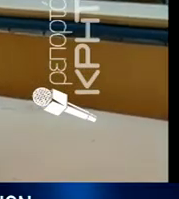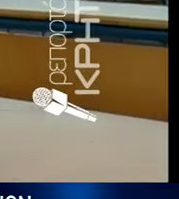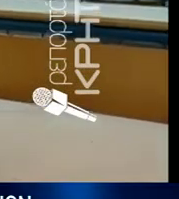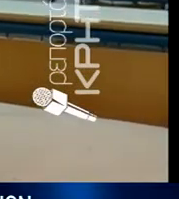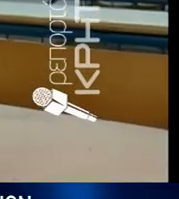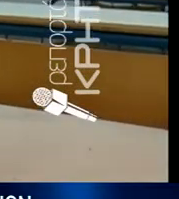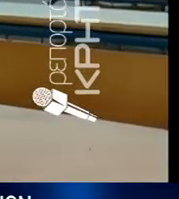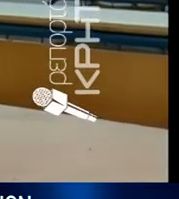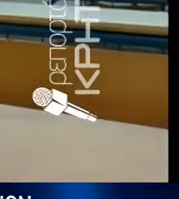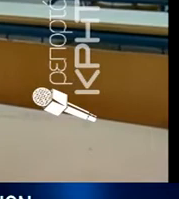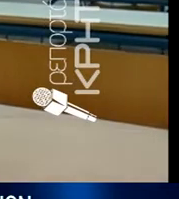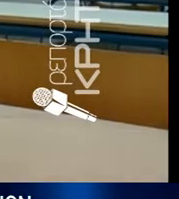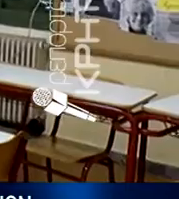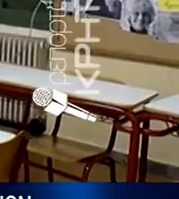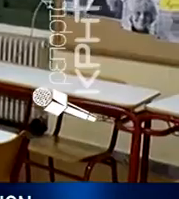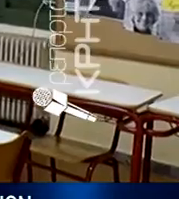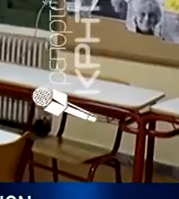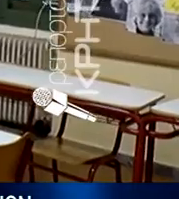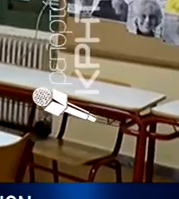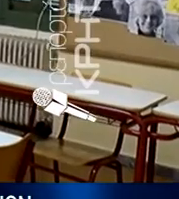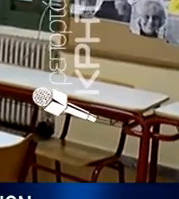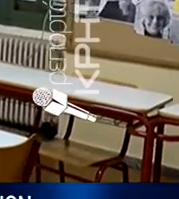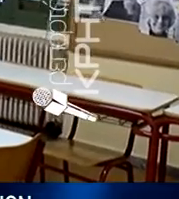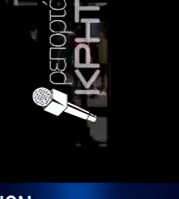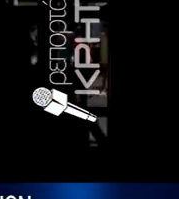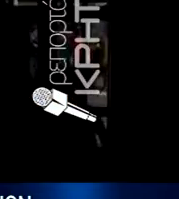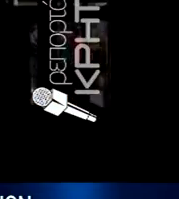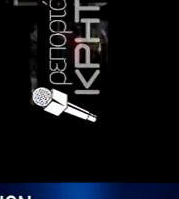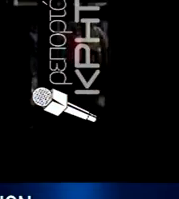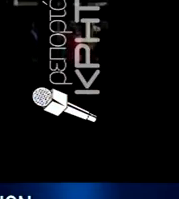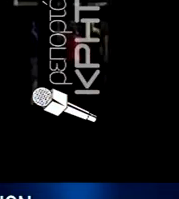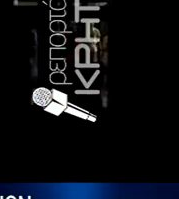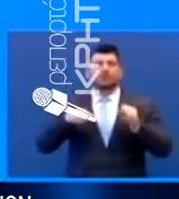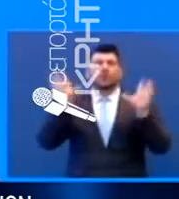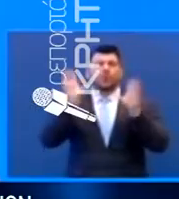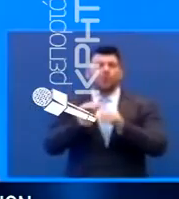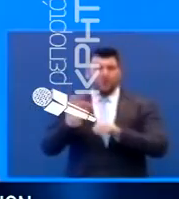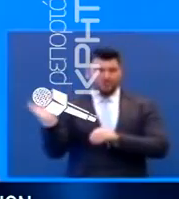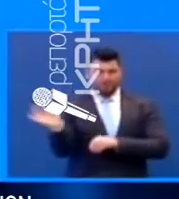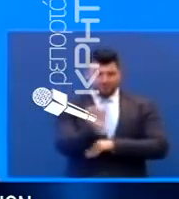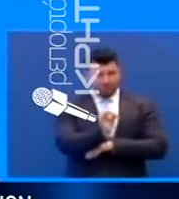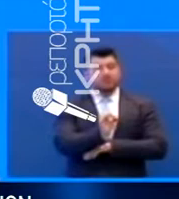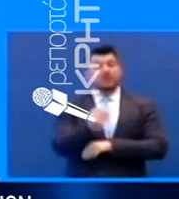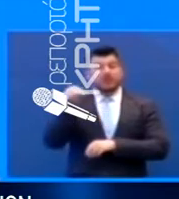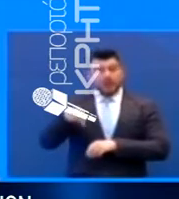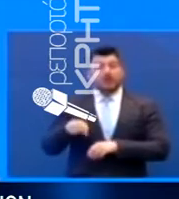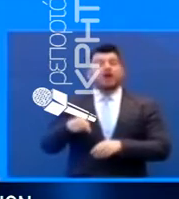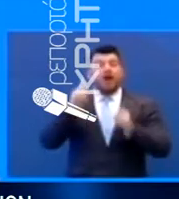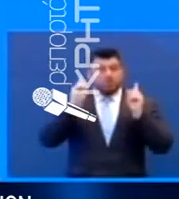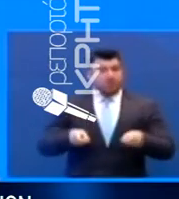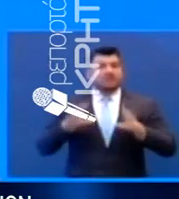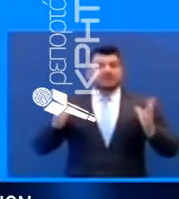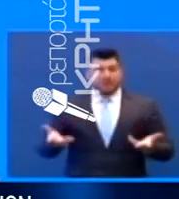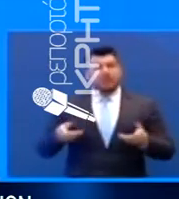συνεκτιμήθηκαν και έτσι πάρθηκε η απόφαση να περάσουν το κατόφλι των σχολείων και οι μικροί μαθητές. Θα επαναλειτουργήσουν τη Δευτέρα, 1η